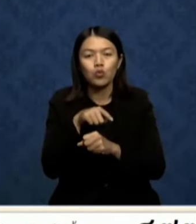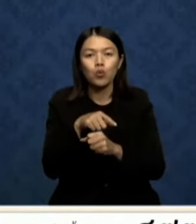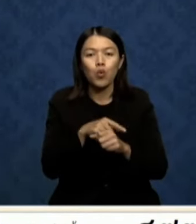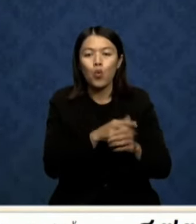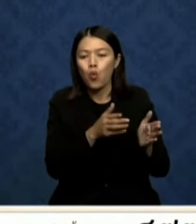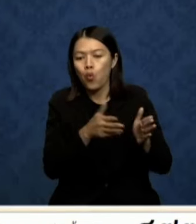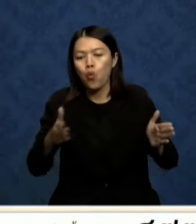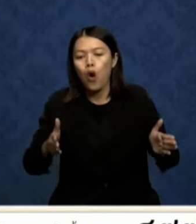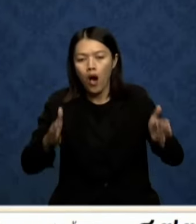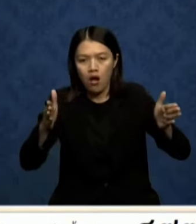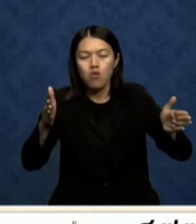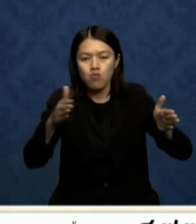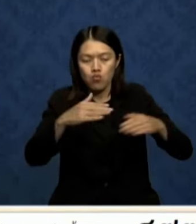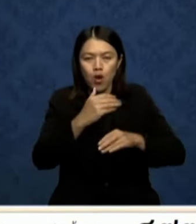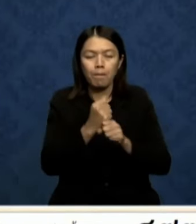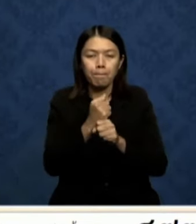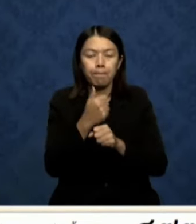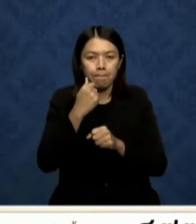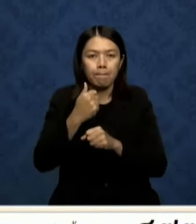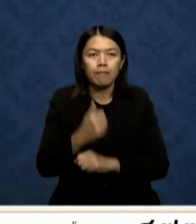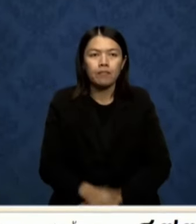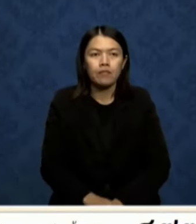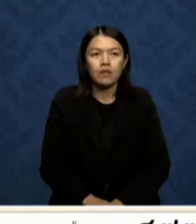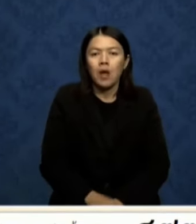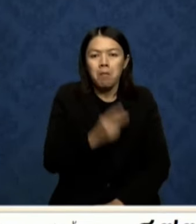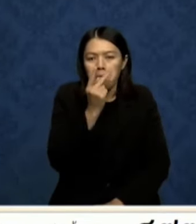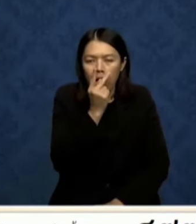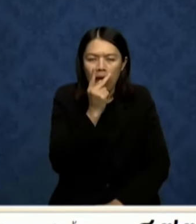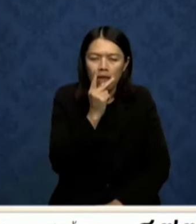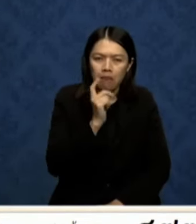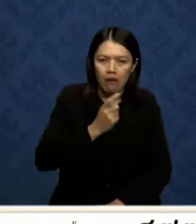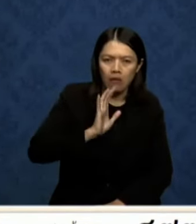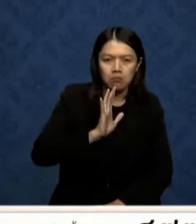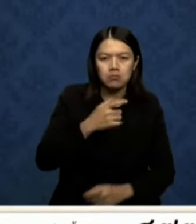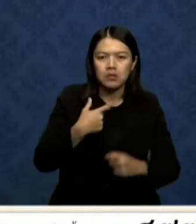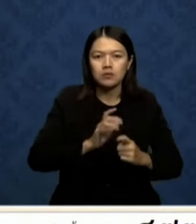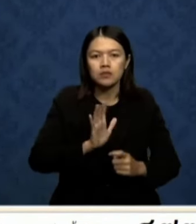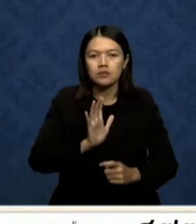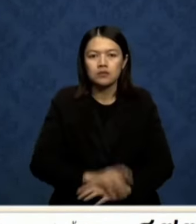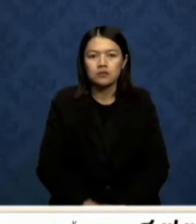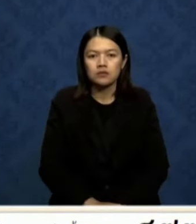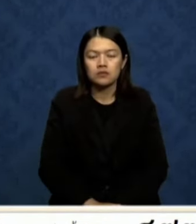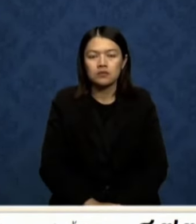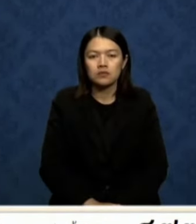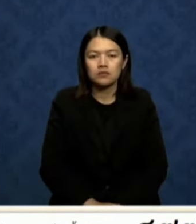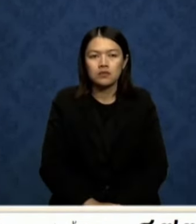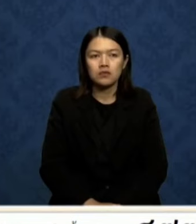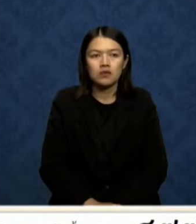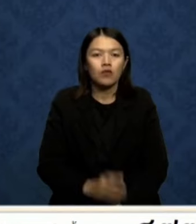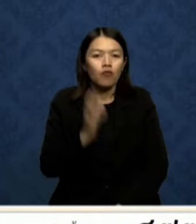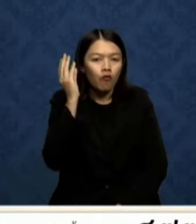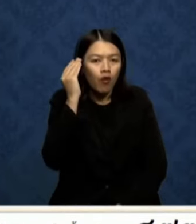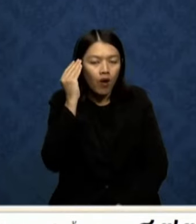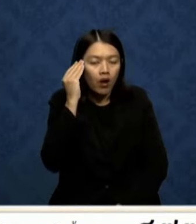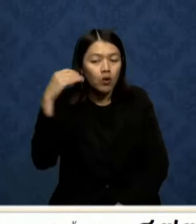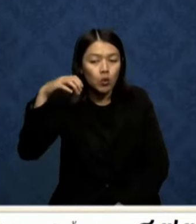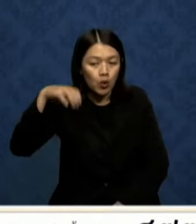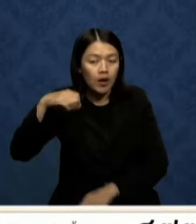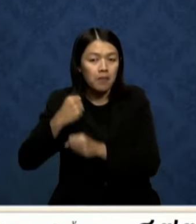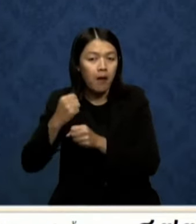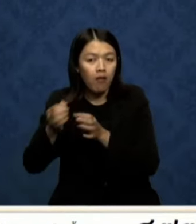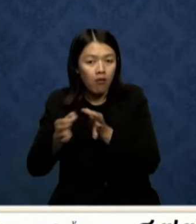ทุกประการนะครับเพราะฉะนั้นเนี่ยไม่ได้เป็นเรื่องแปลกประหลาดอะไรนะครับแล้วก็เชื่อว่าจากการรับฟังที่หน่วยงานมาชี้แจง